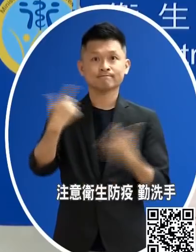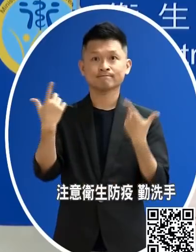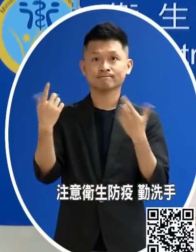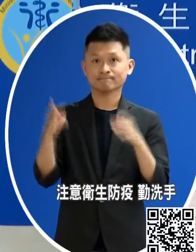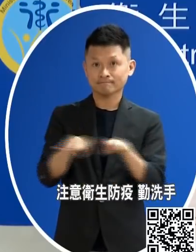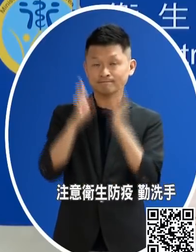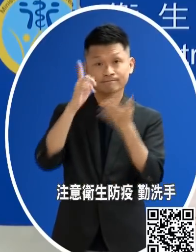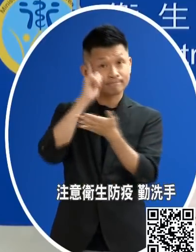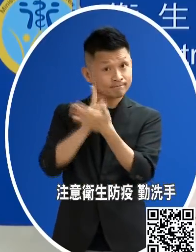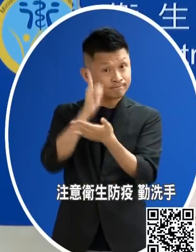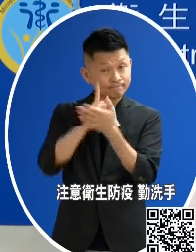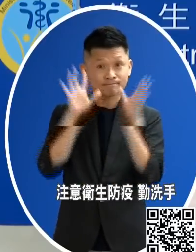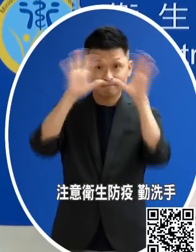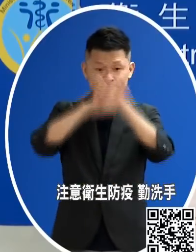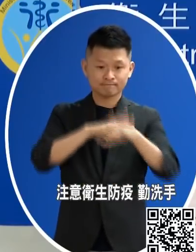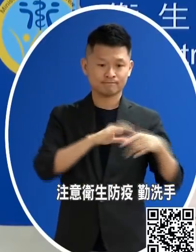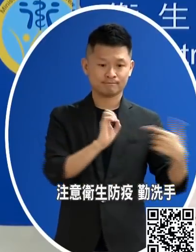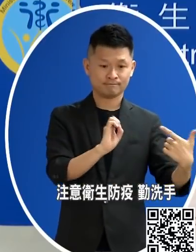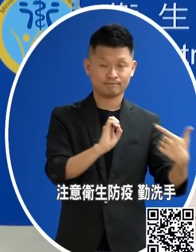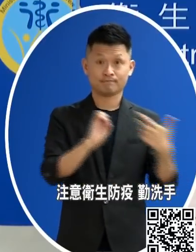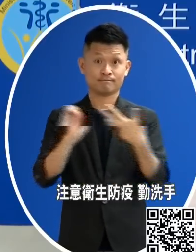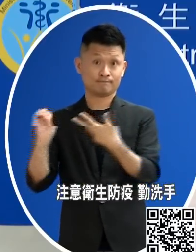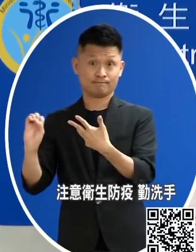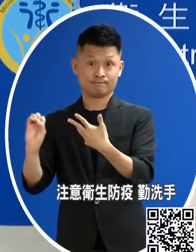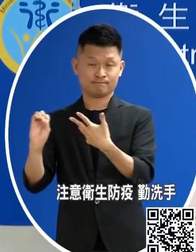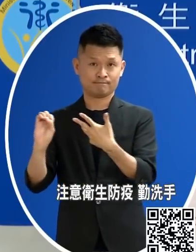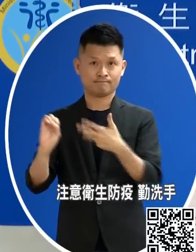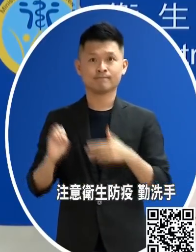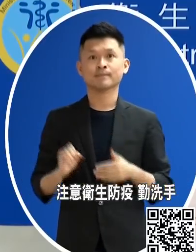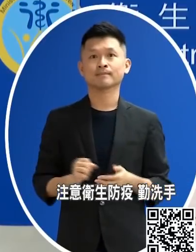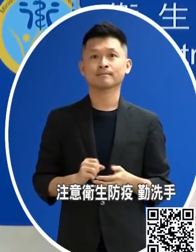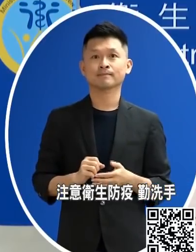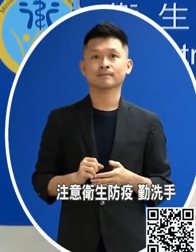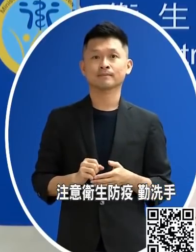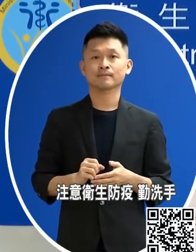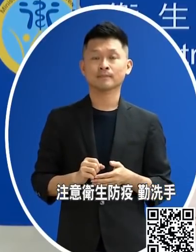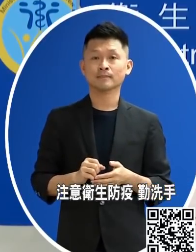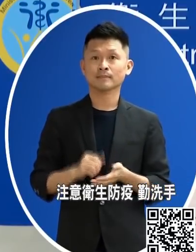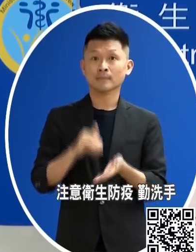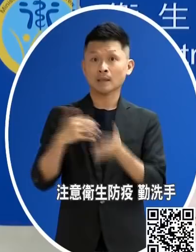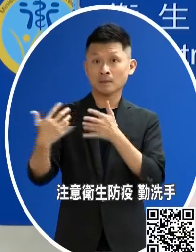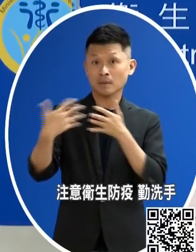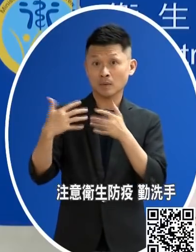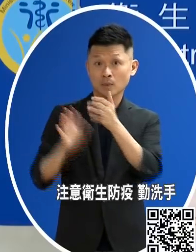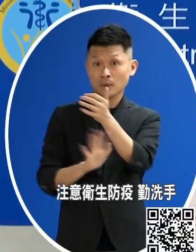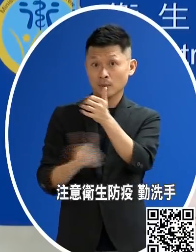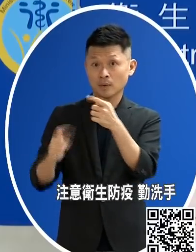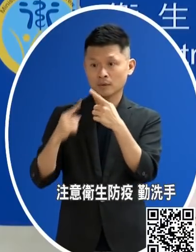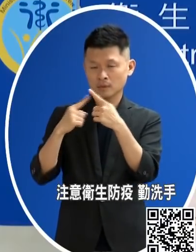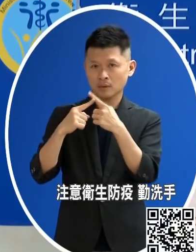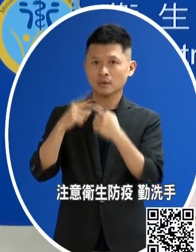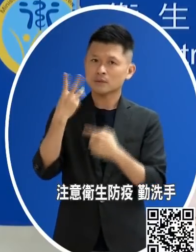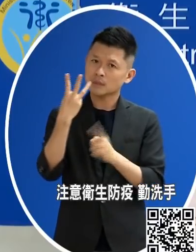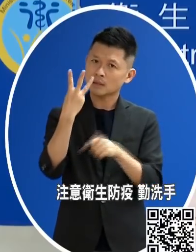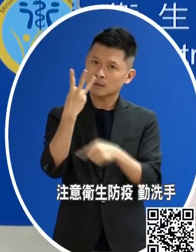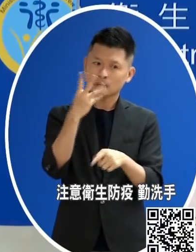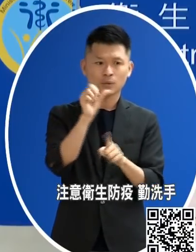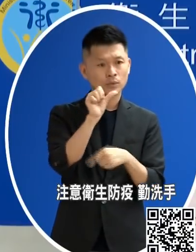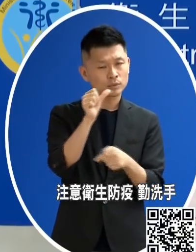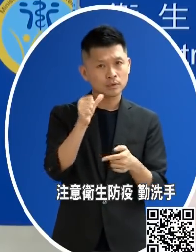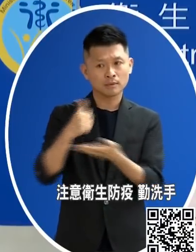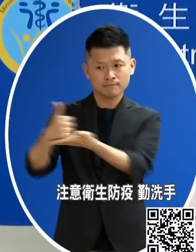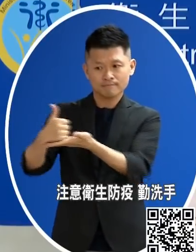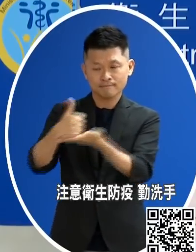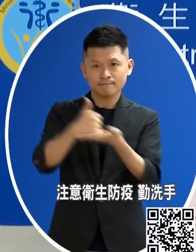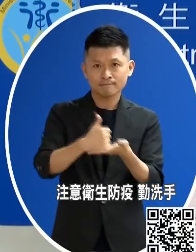始，就是每天晚上的6点到8点，会邀集3到5位的咨询委员，那跟